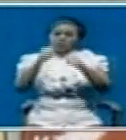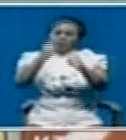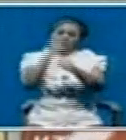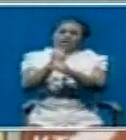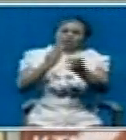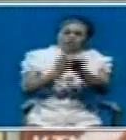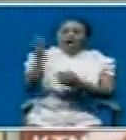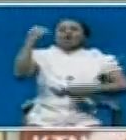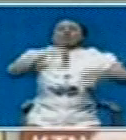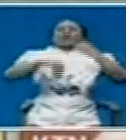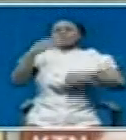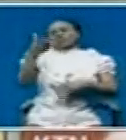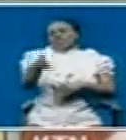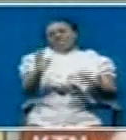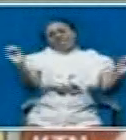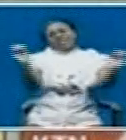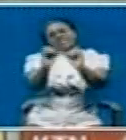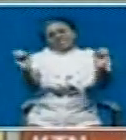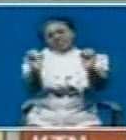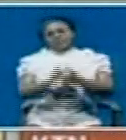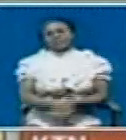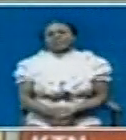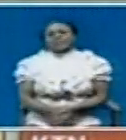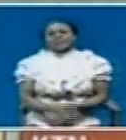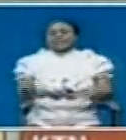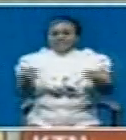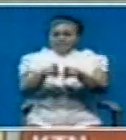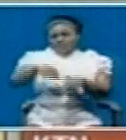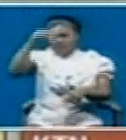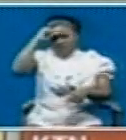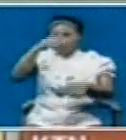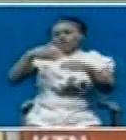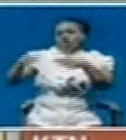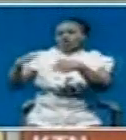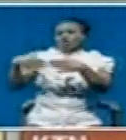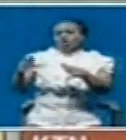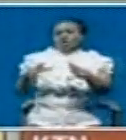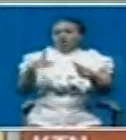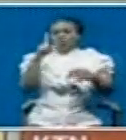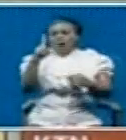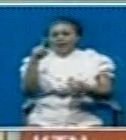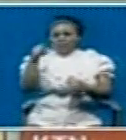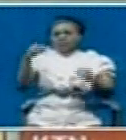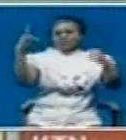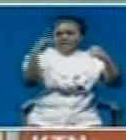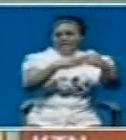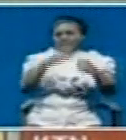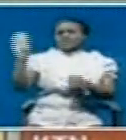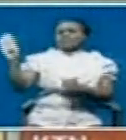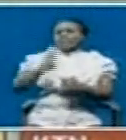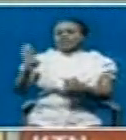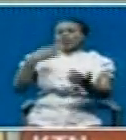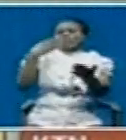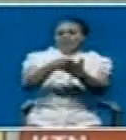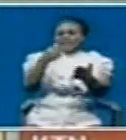kuwa ufisadi hautapenya katika shughuli hii. Serikali hupoteza takriban shilingi bilioni 1.8